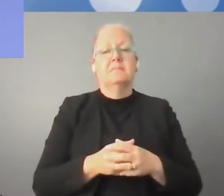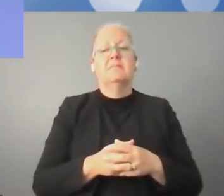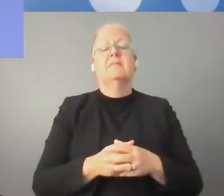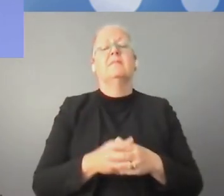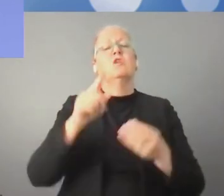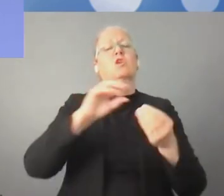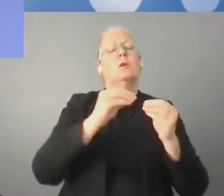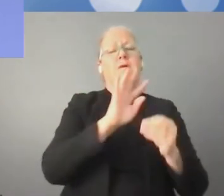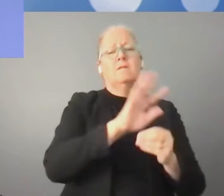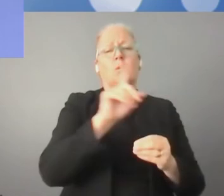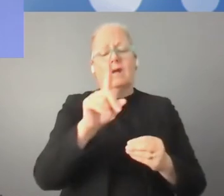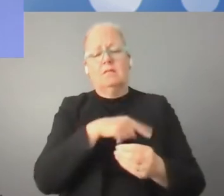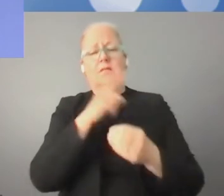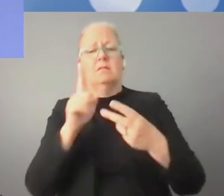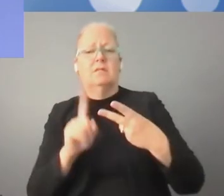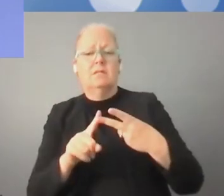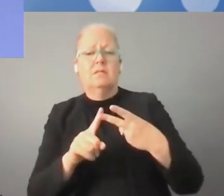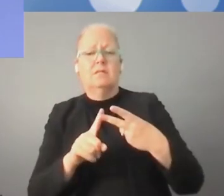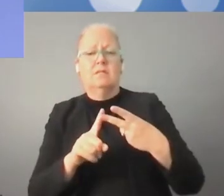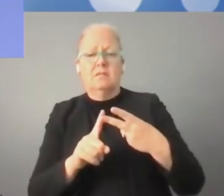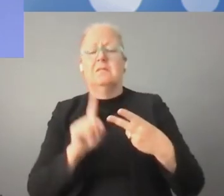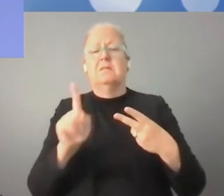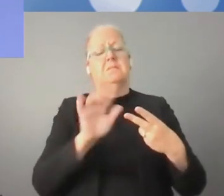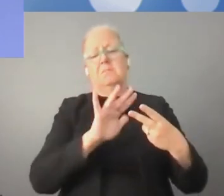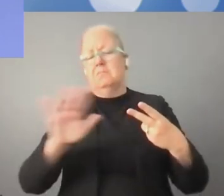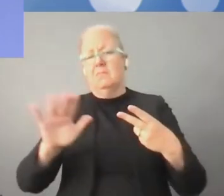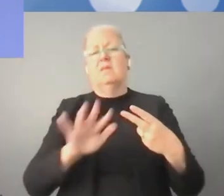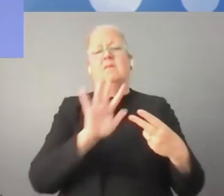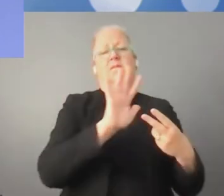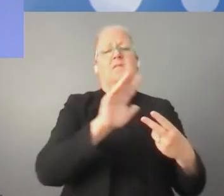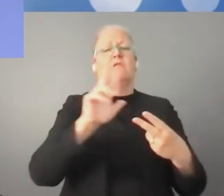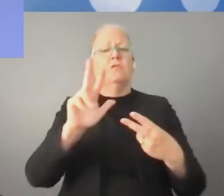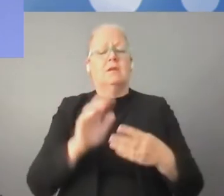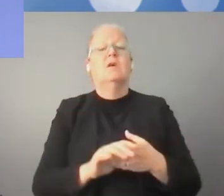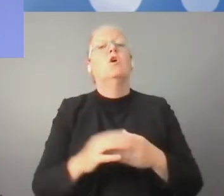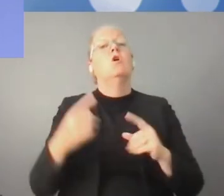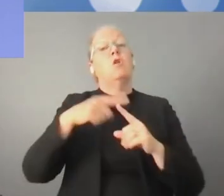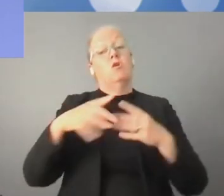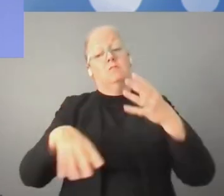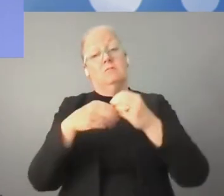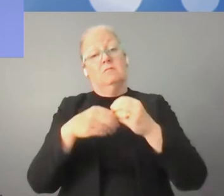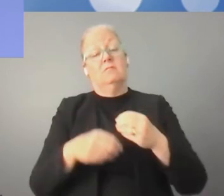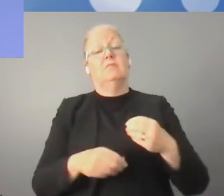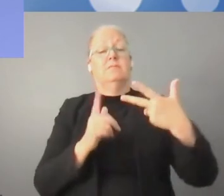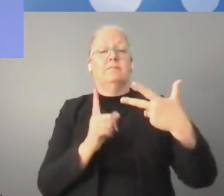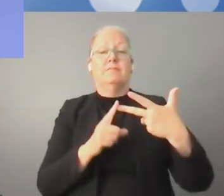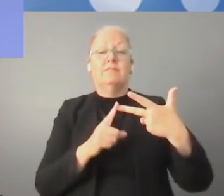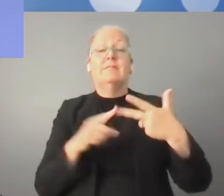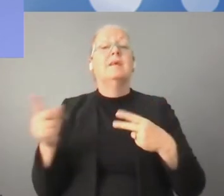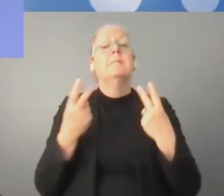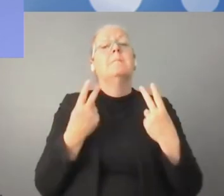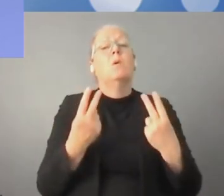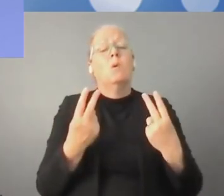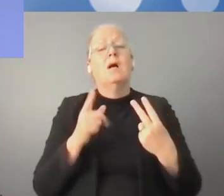avec une œuvre de Wojciech Kilar, une polonaise, la polonaise en la